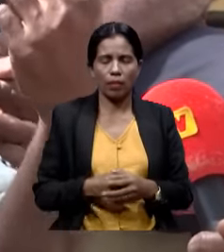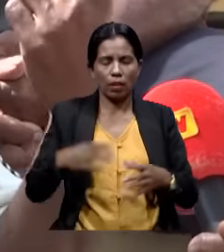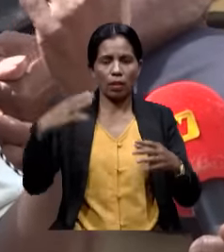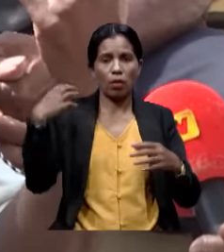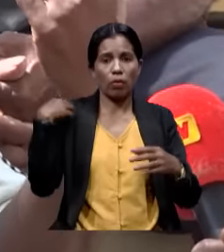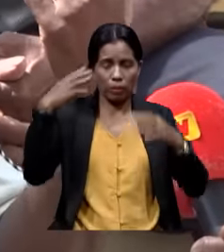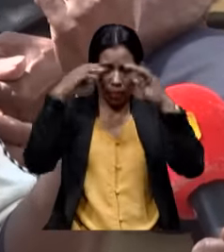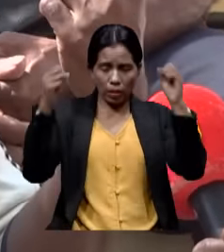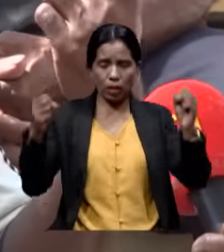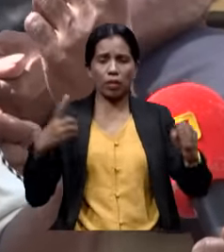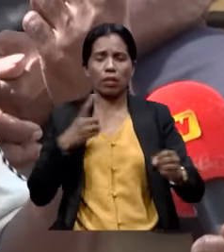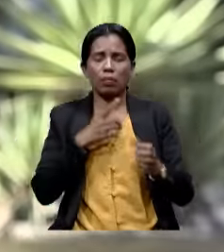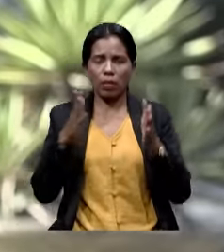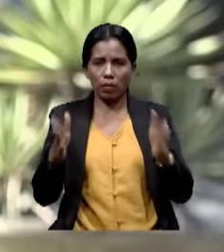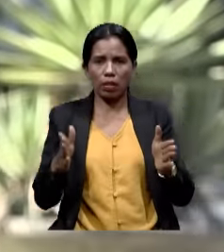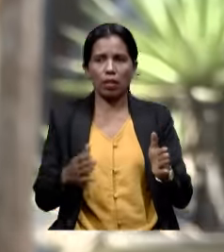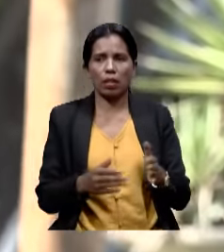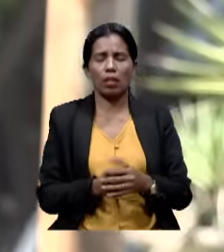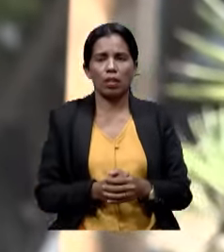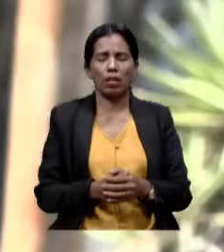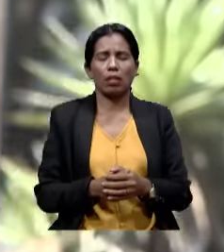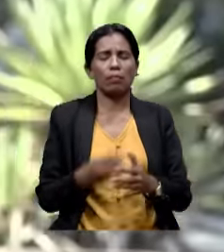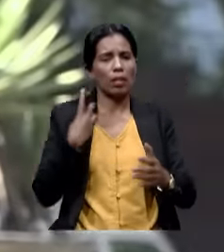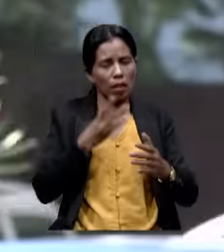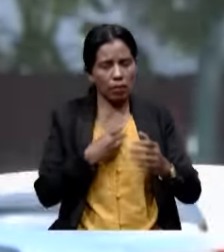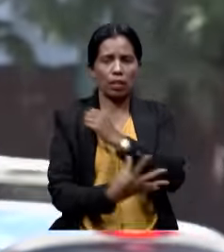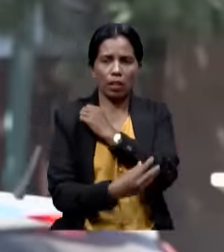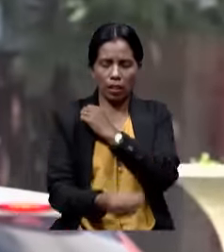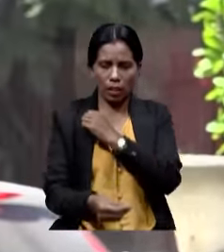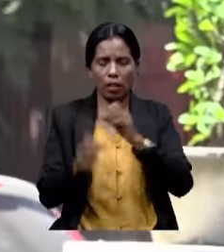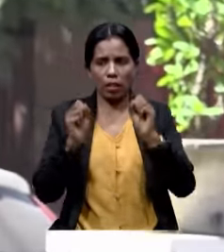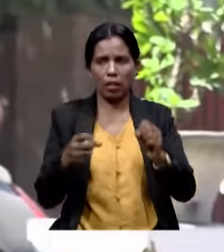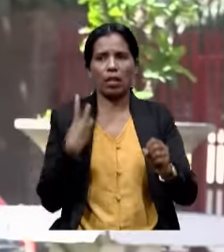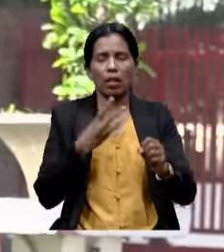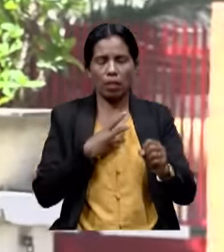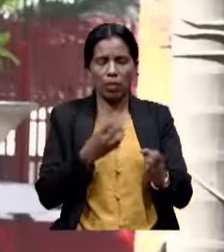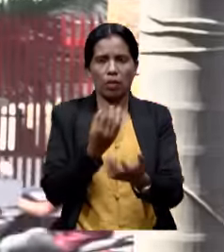babe deputado ni tika. Ba kami sirak bit like ni. Bantu no bayi ne ba. Kami osan mus